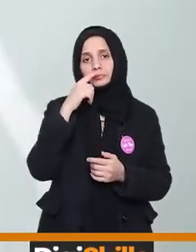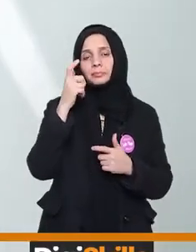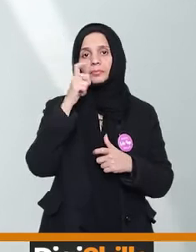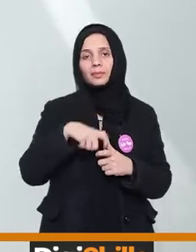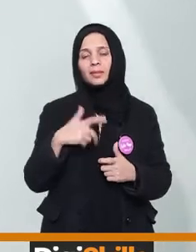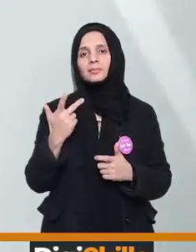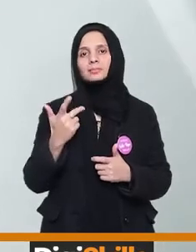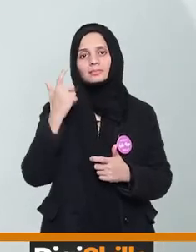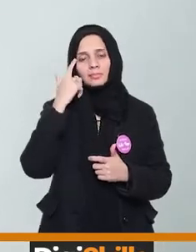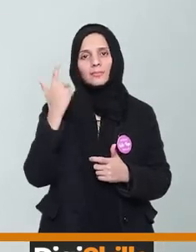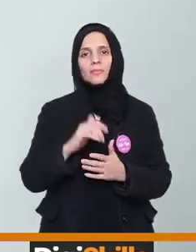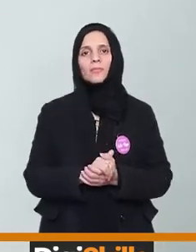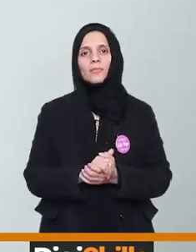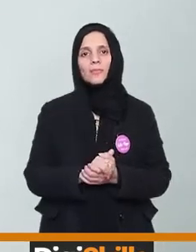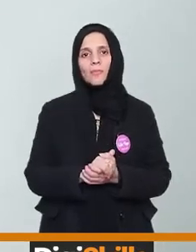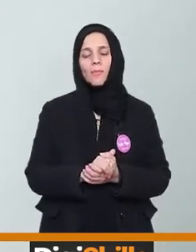ایٹیچیوڈ